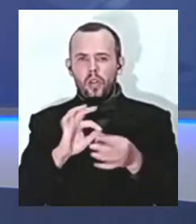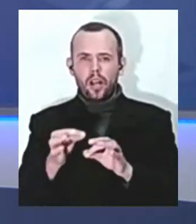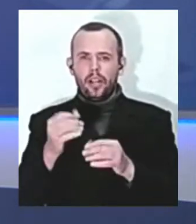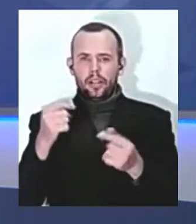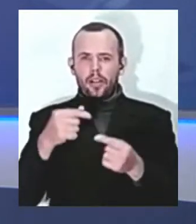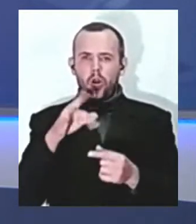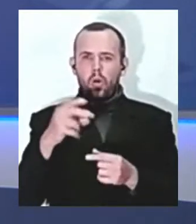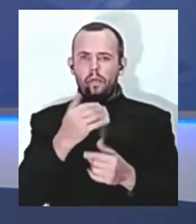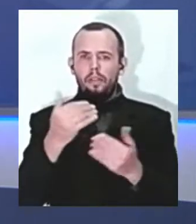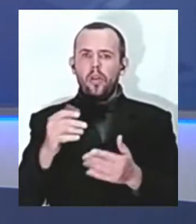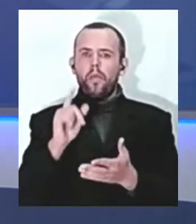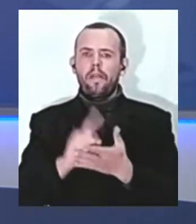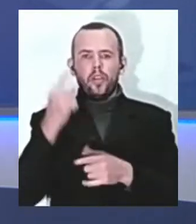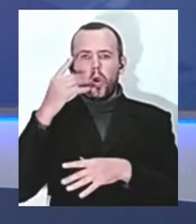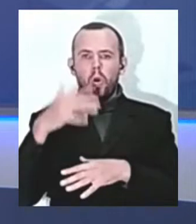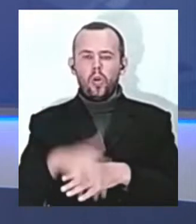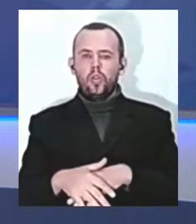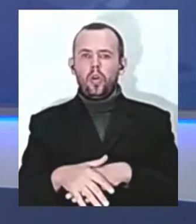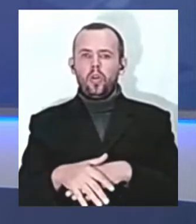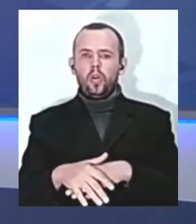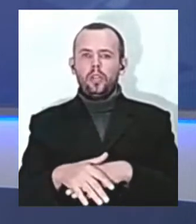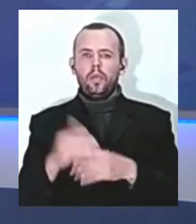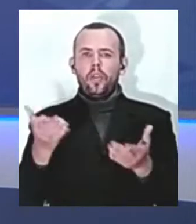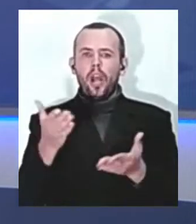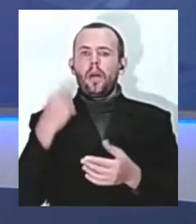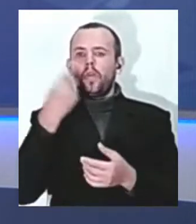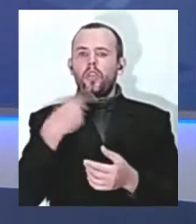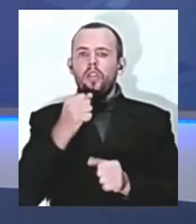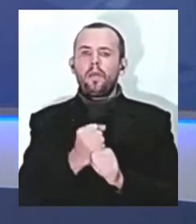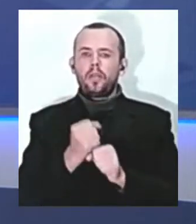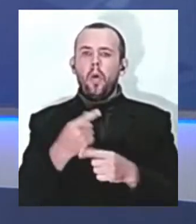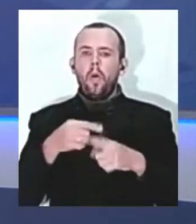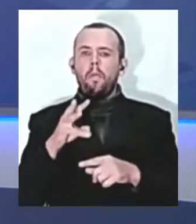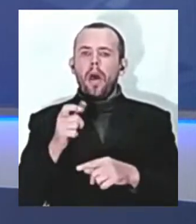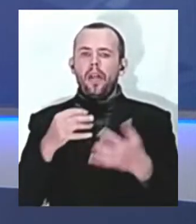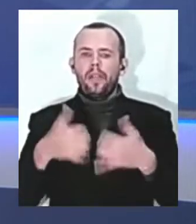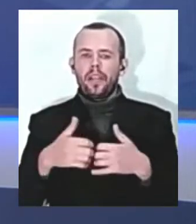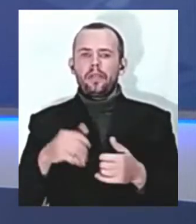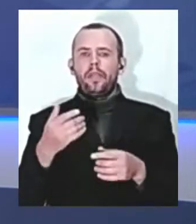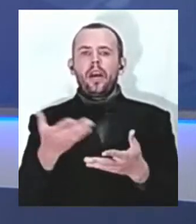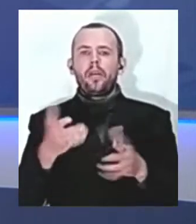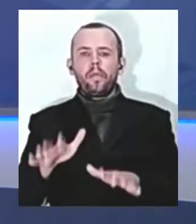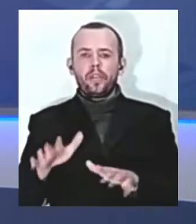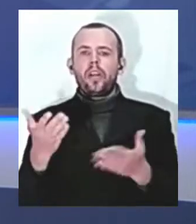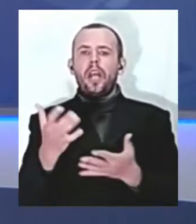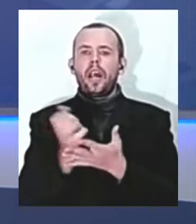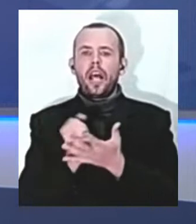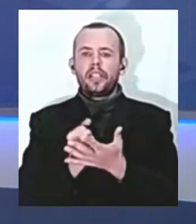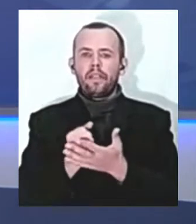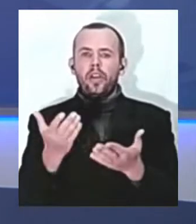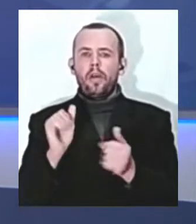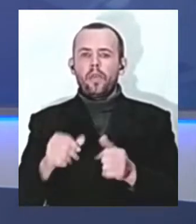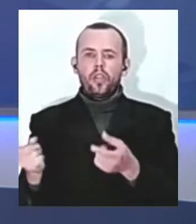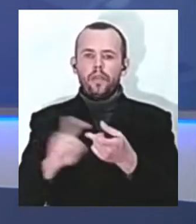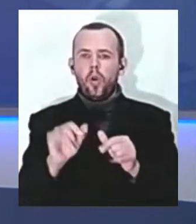повинні розуміти, яким чином працює механізм, де є слабкі місця, де є резерви, які можна задіяти в розвитку своєї